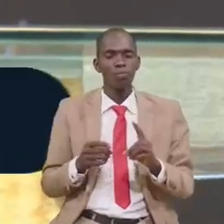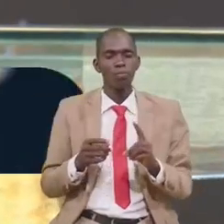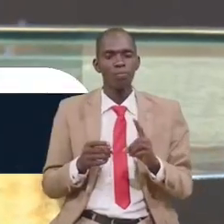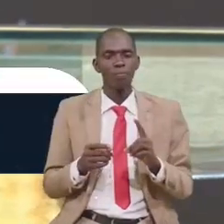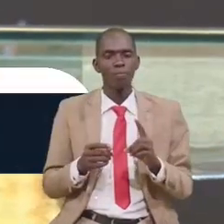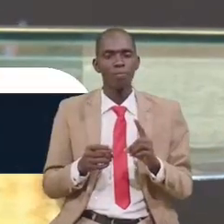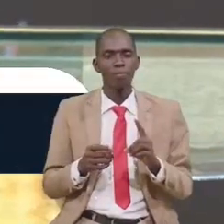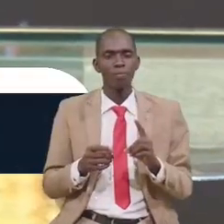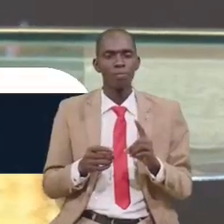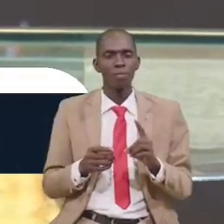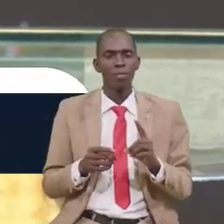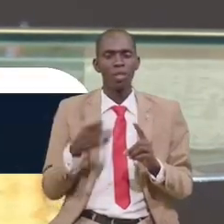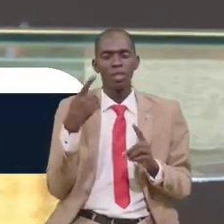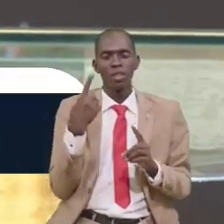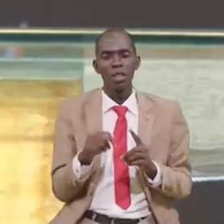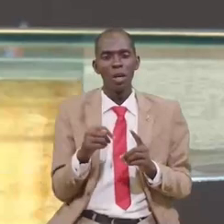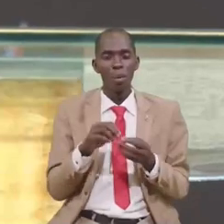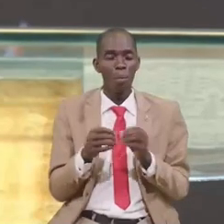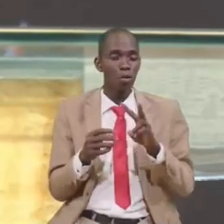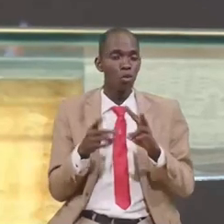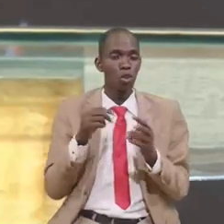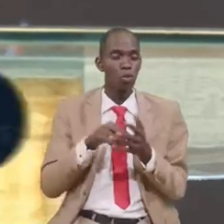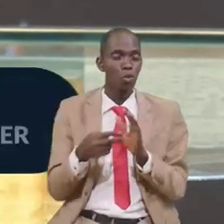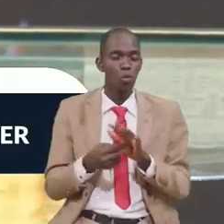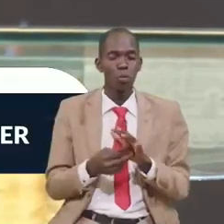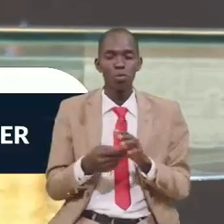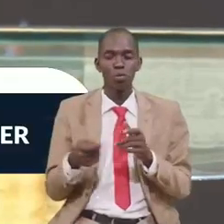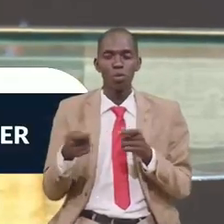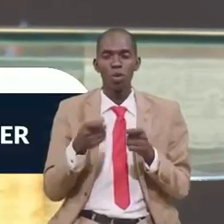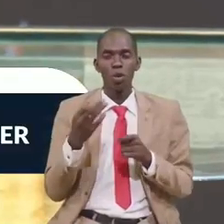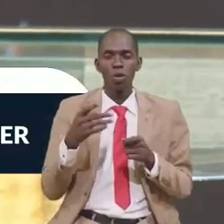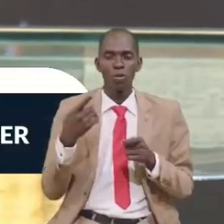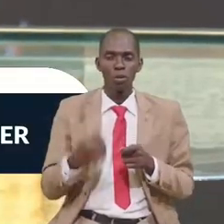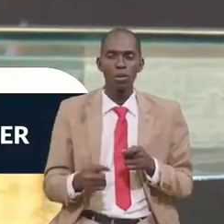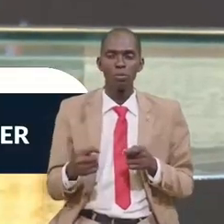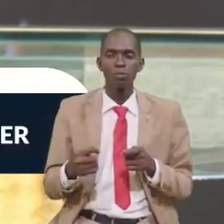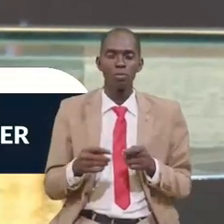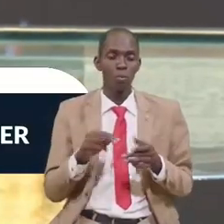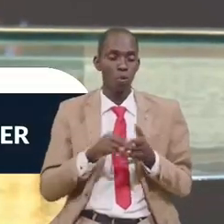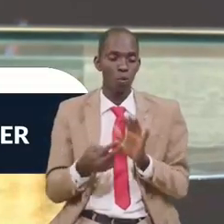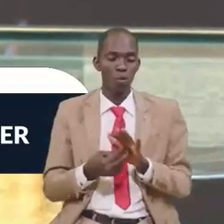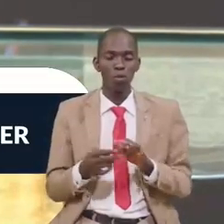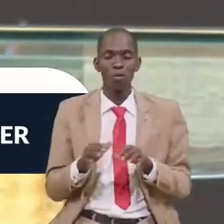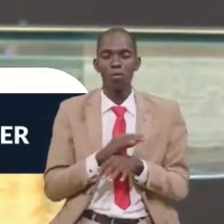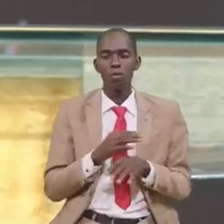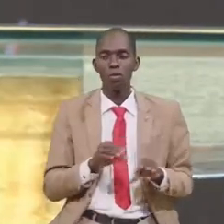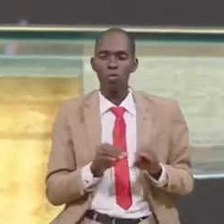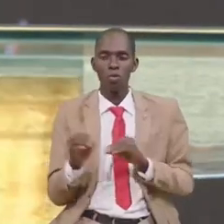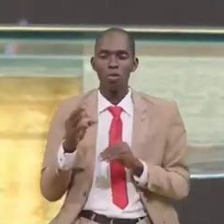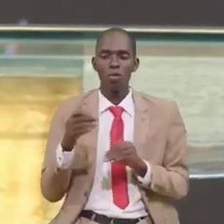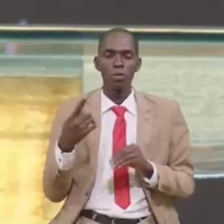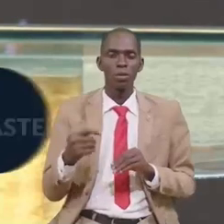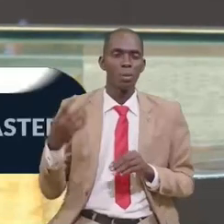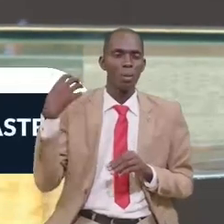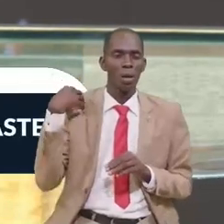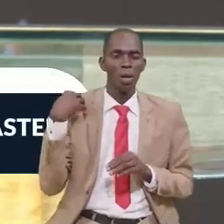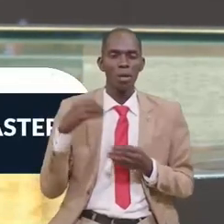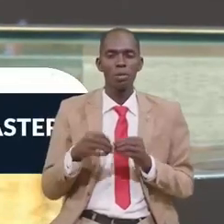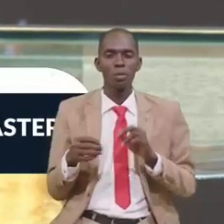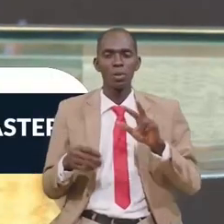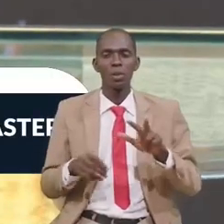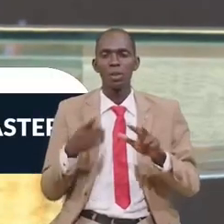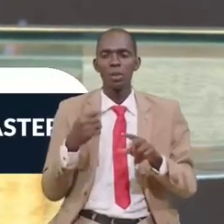2, les déplacements ciblés du maître. 3, le mandat pratique